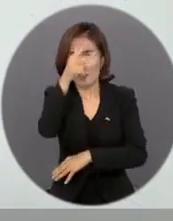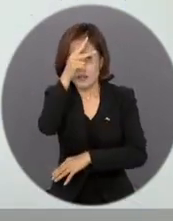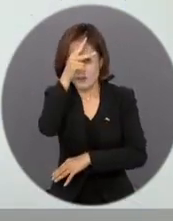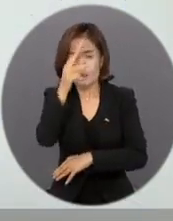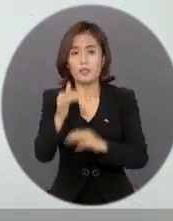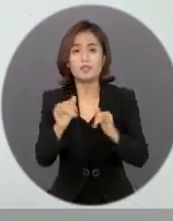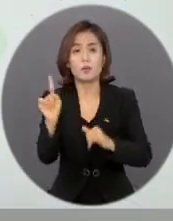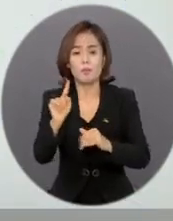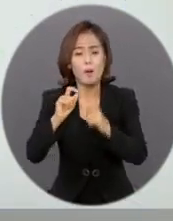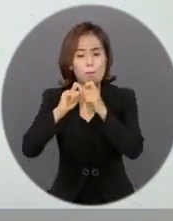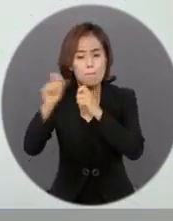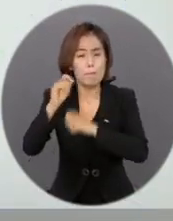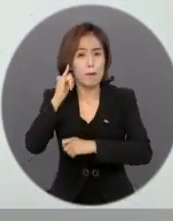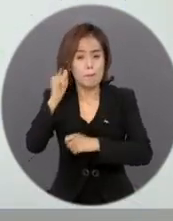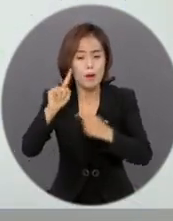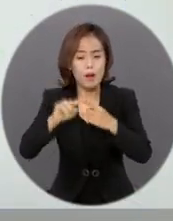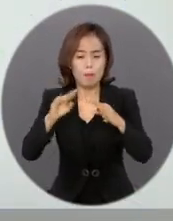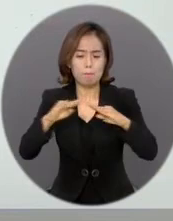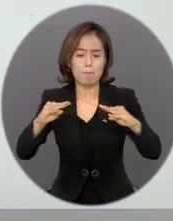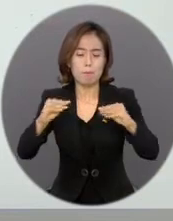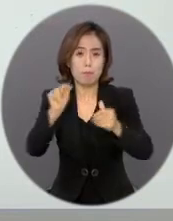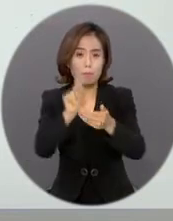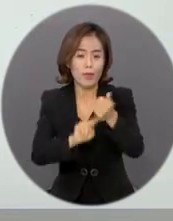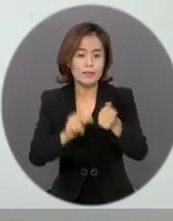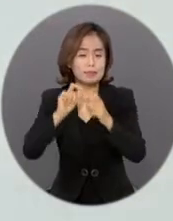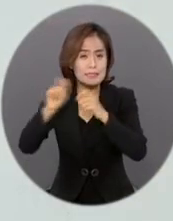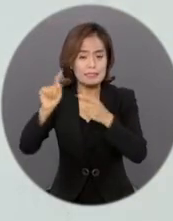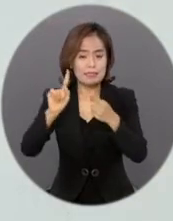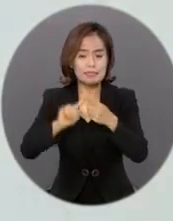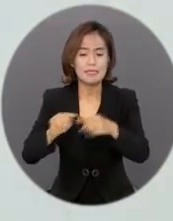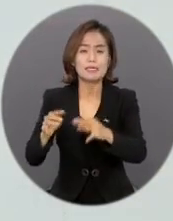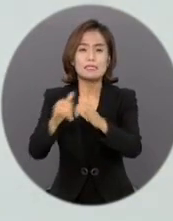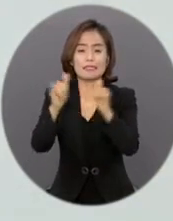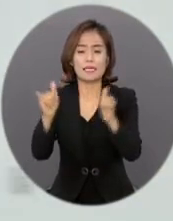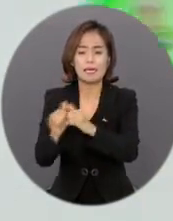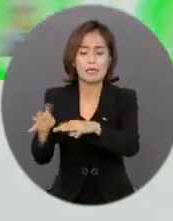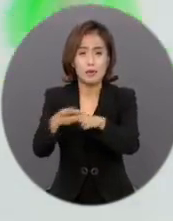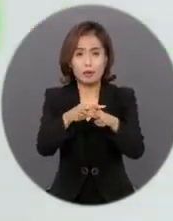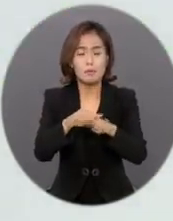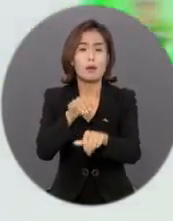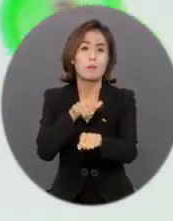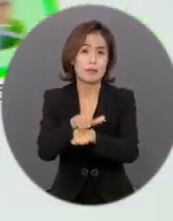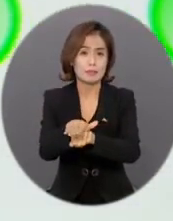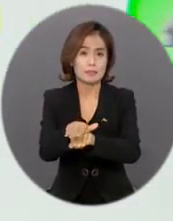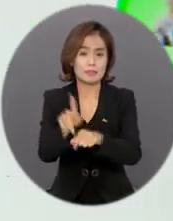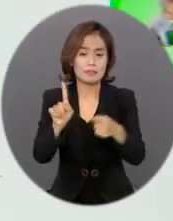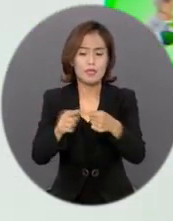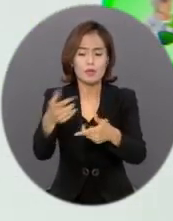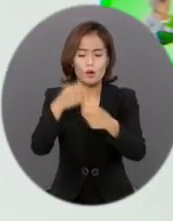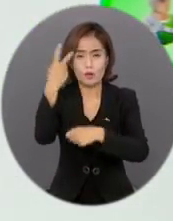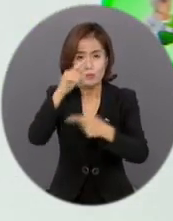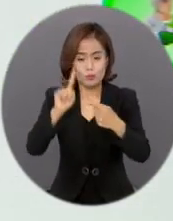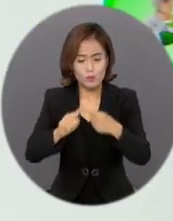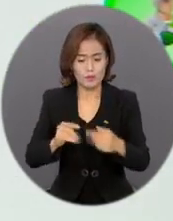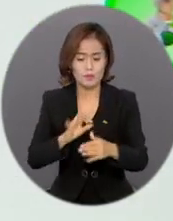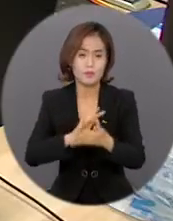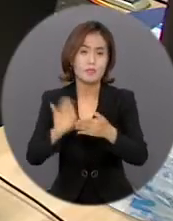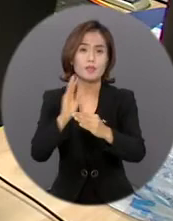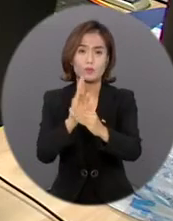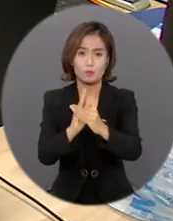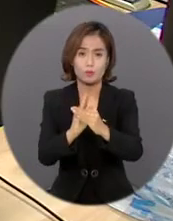경찰들이 보이스피싱이나 분양사기 범죄를 수사할 때 쓰는 사회연결망 분석 방식인데 이게 역학조사에도 적용된